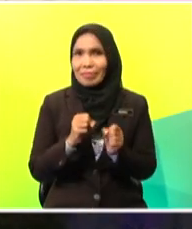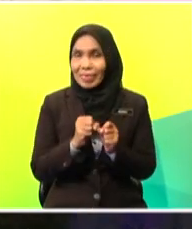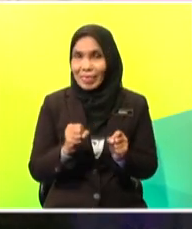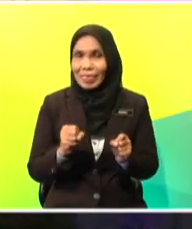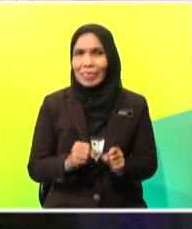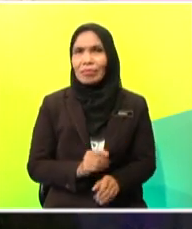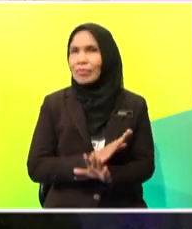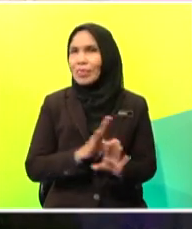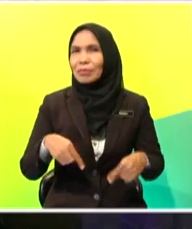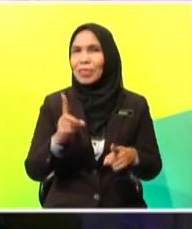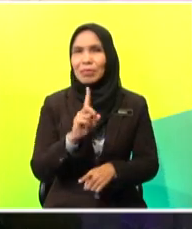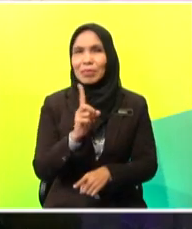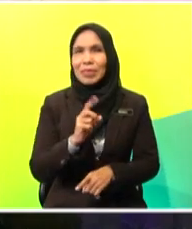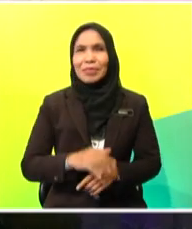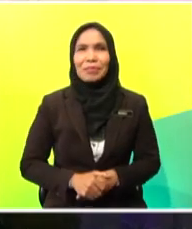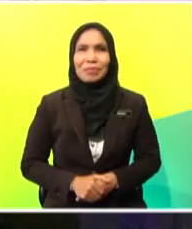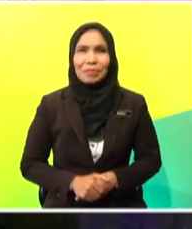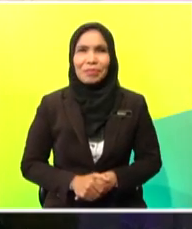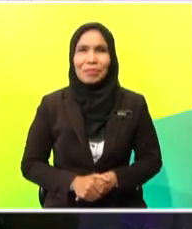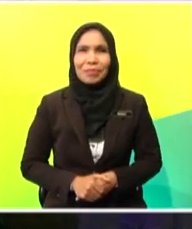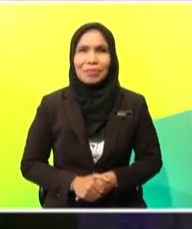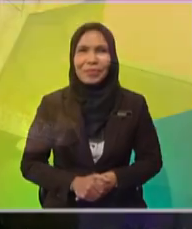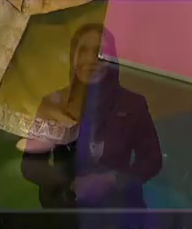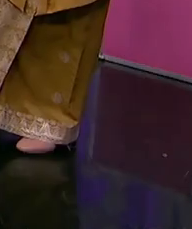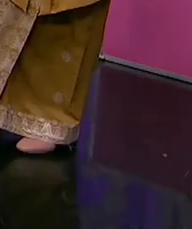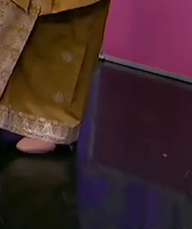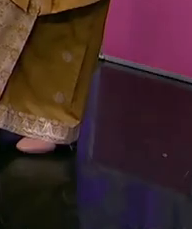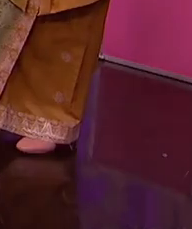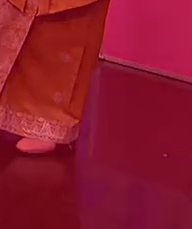Jangan kemana-mana semuanya di titik-titik cpm2a